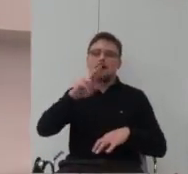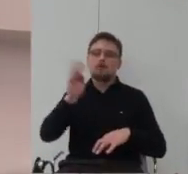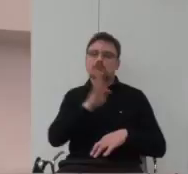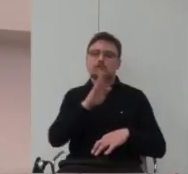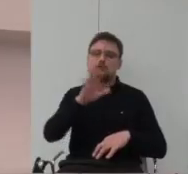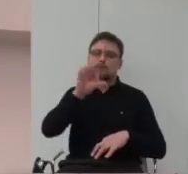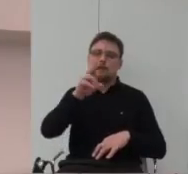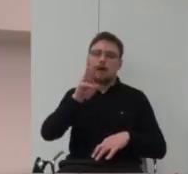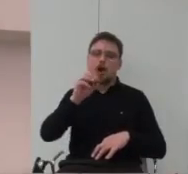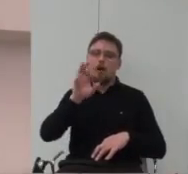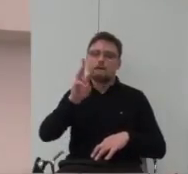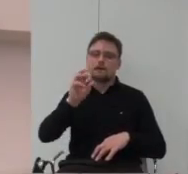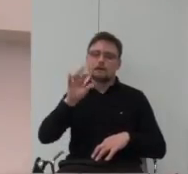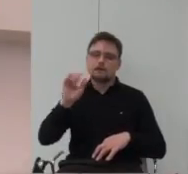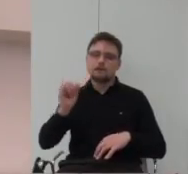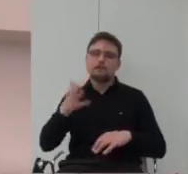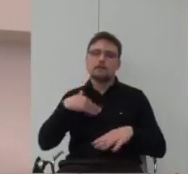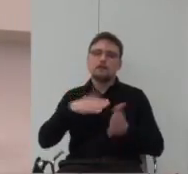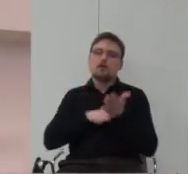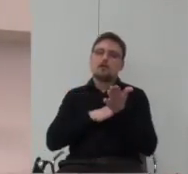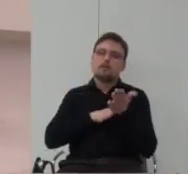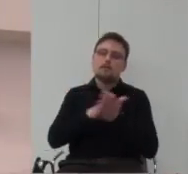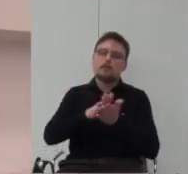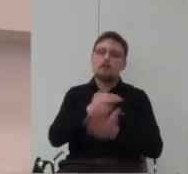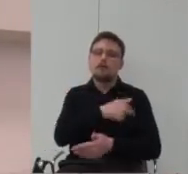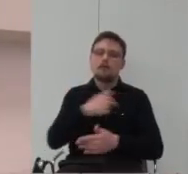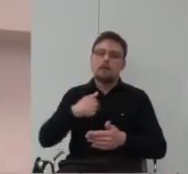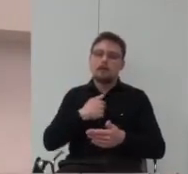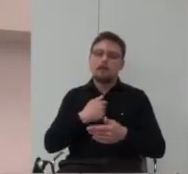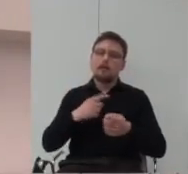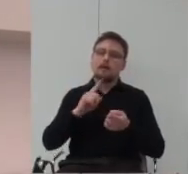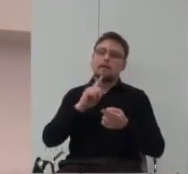I za sekundę poprosimy Dariusza Śmiechowskiego